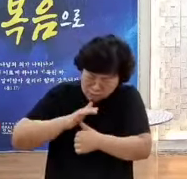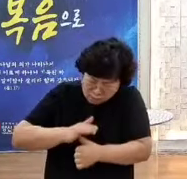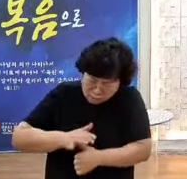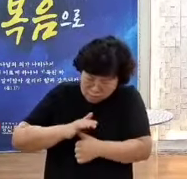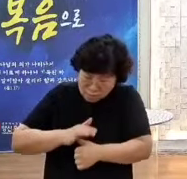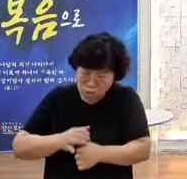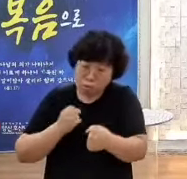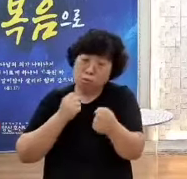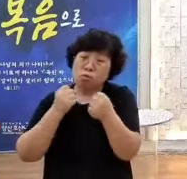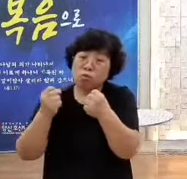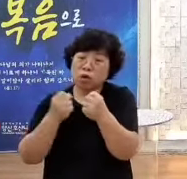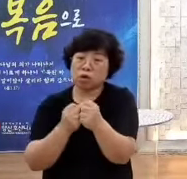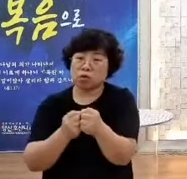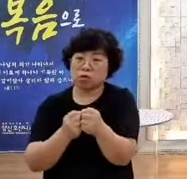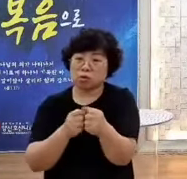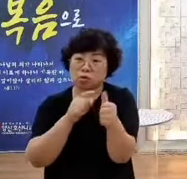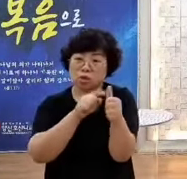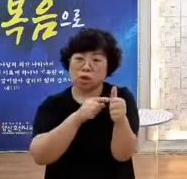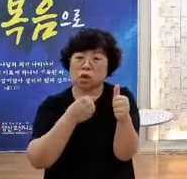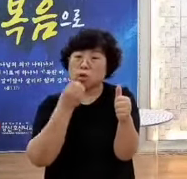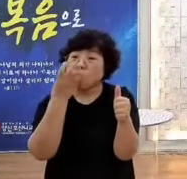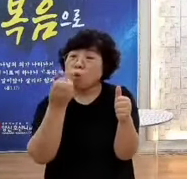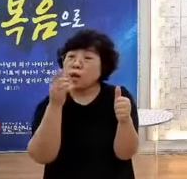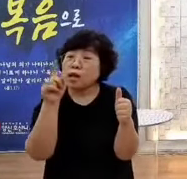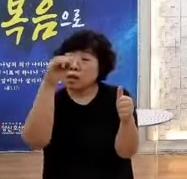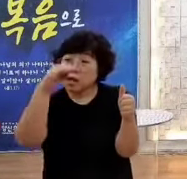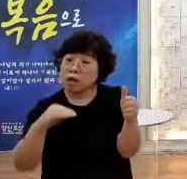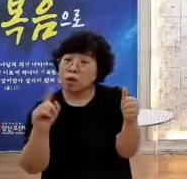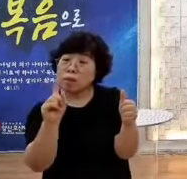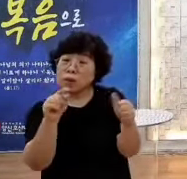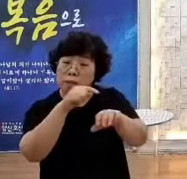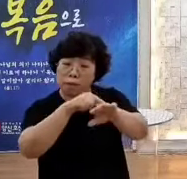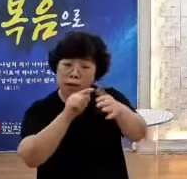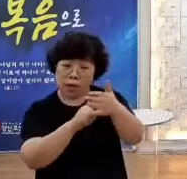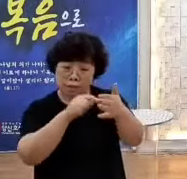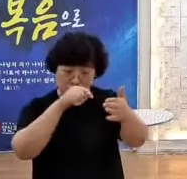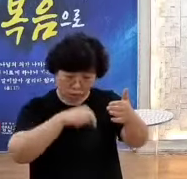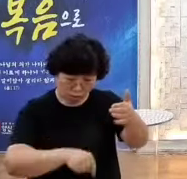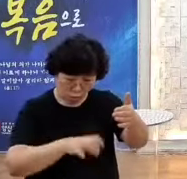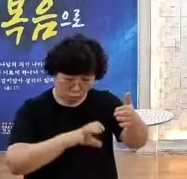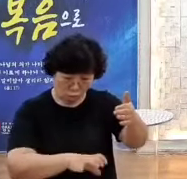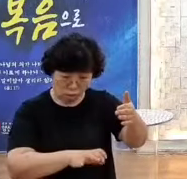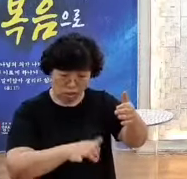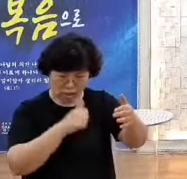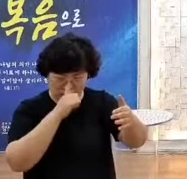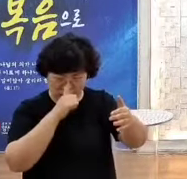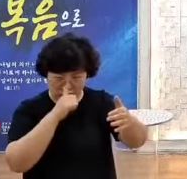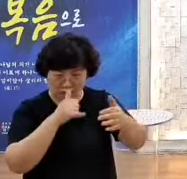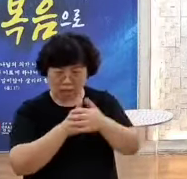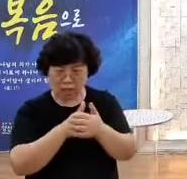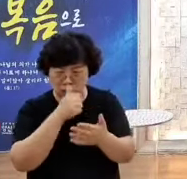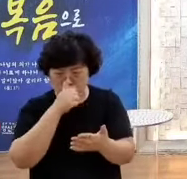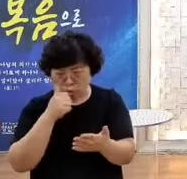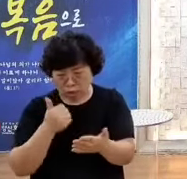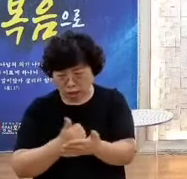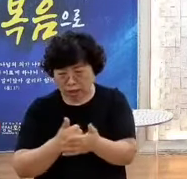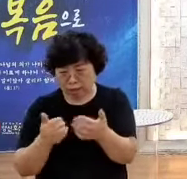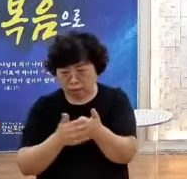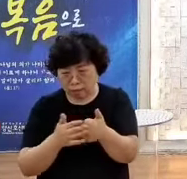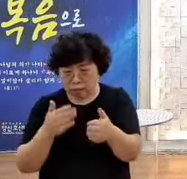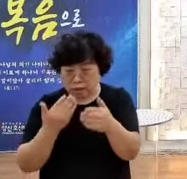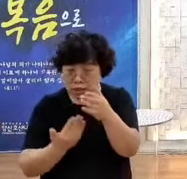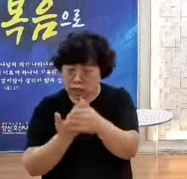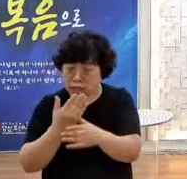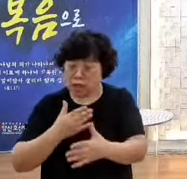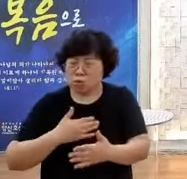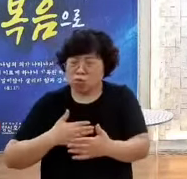했음에도 불구하고 루터의 고백이 뭔지 아세요? 마음속 깊은 곳에 있는 그 죄로 인한 불안감은